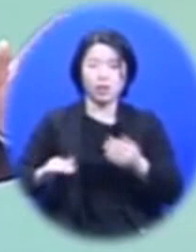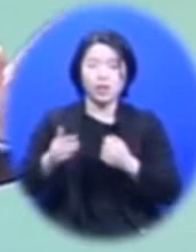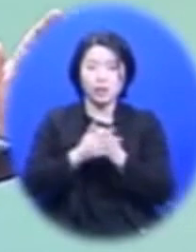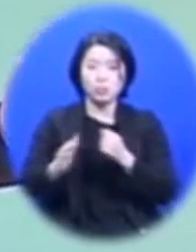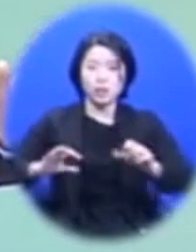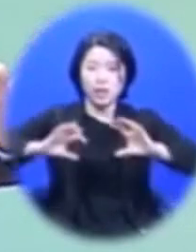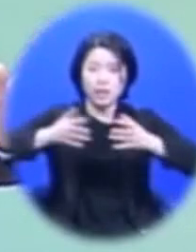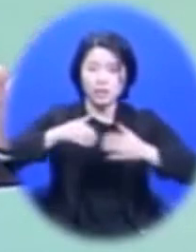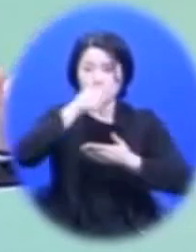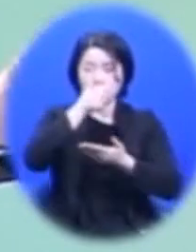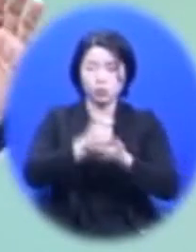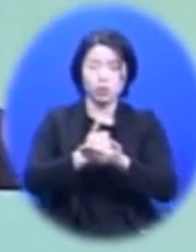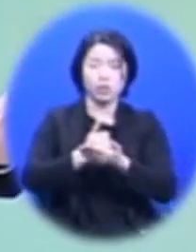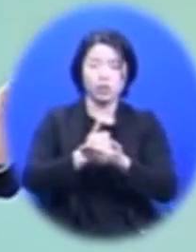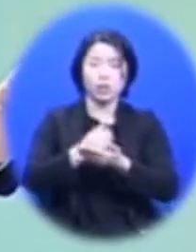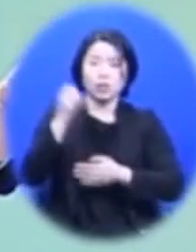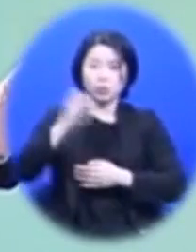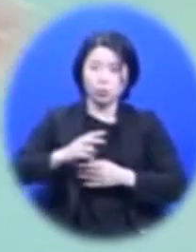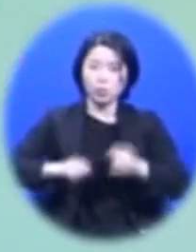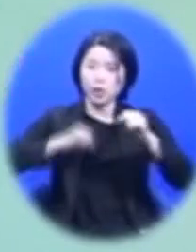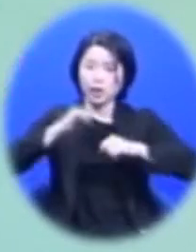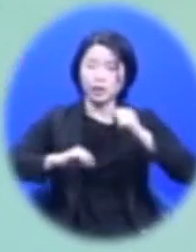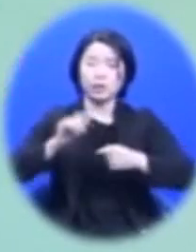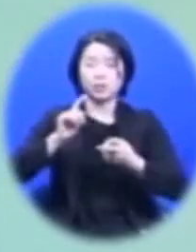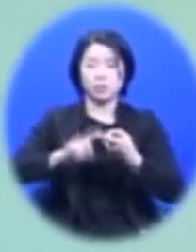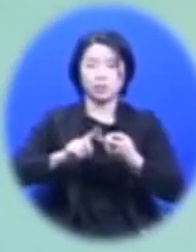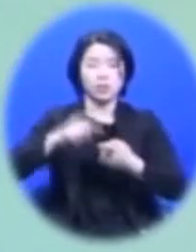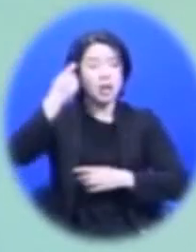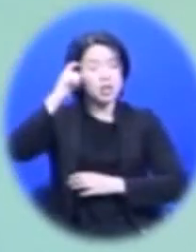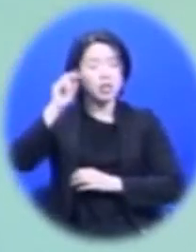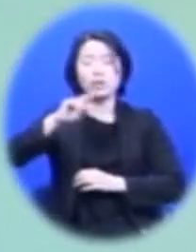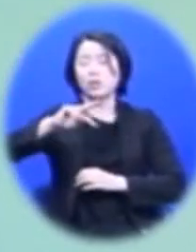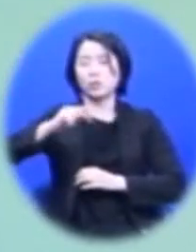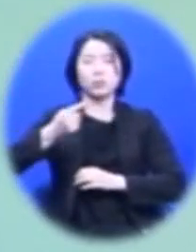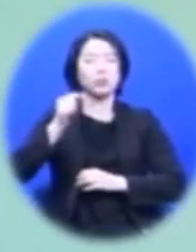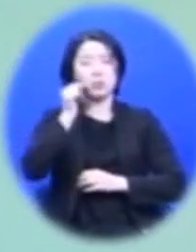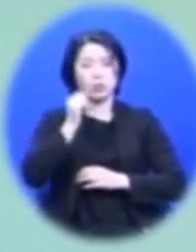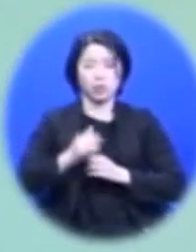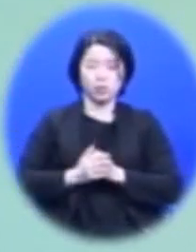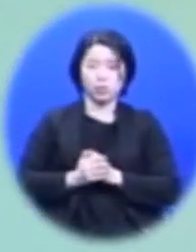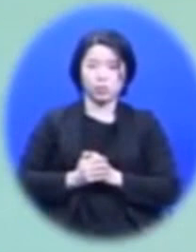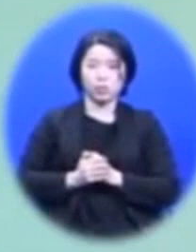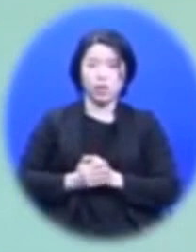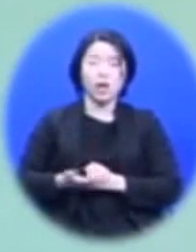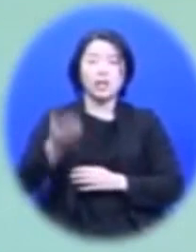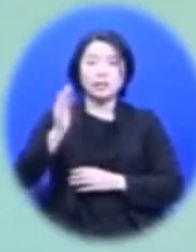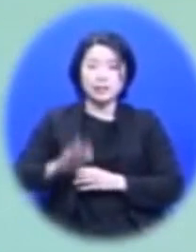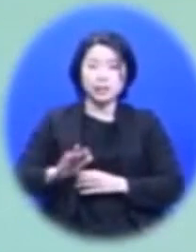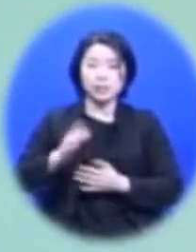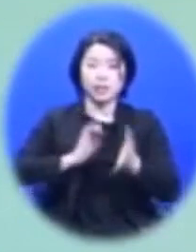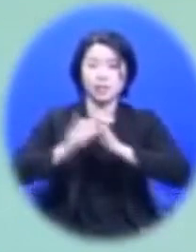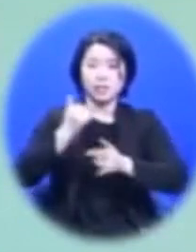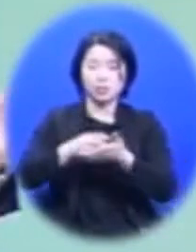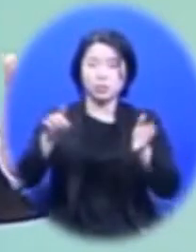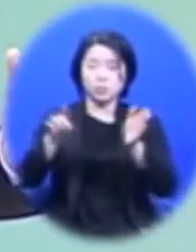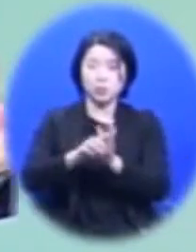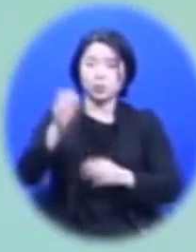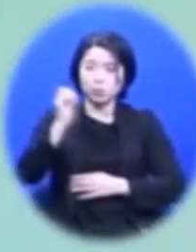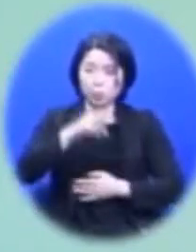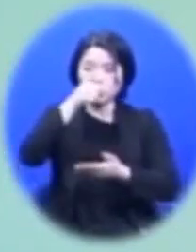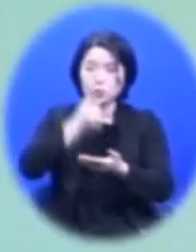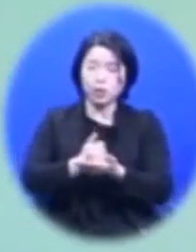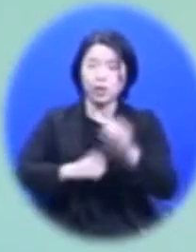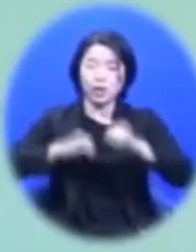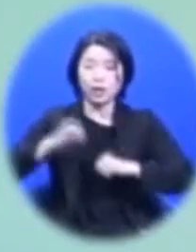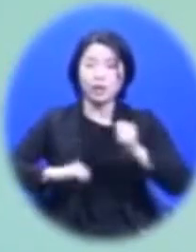세상 죄를 또 짓는다는 건 상상도 못하는 일이죠. 그런데 예수를 믿고 또 죄를 지은